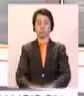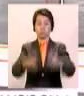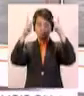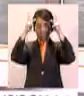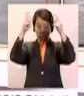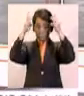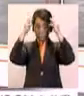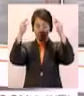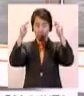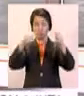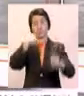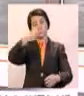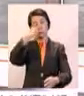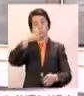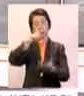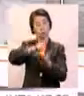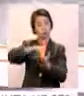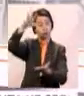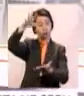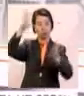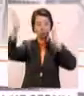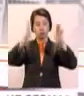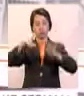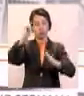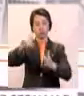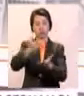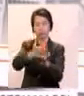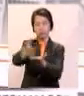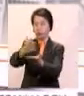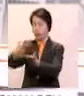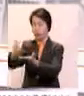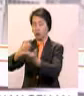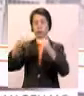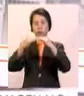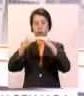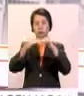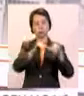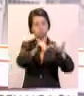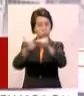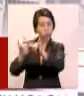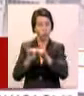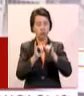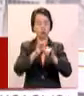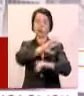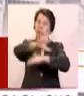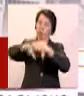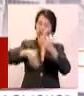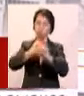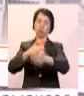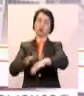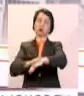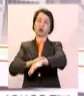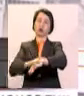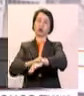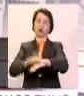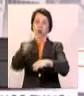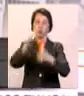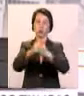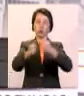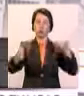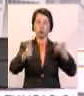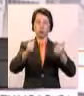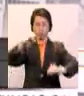Perdana Menteri juga menegaskan kekayaan negara perlu diakih secara adil dan saksama kepada semua kaum. Ia bagi mengelakkan wujud